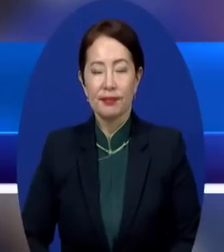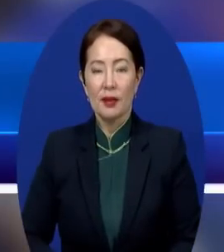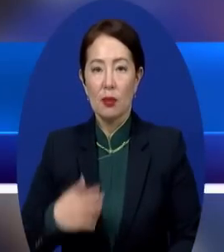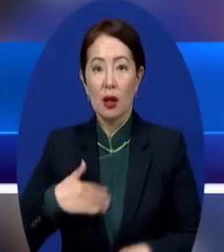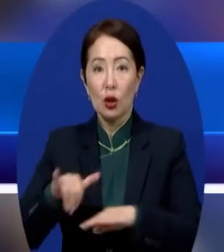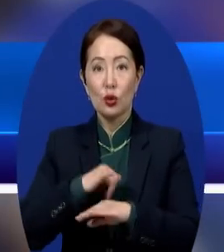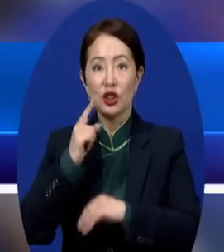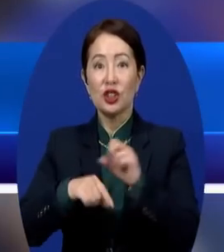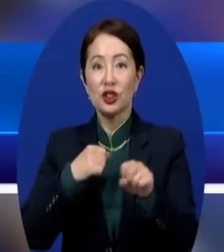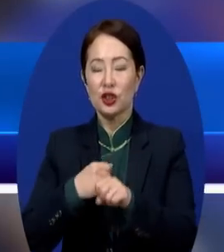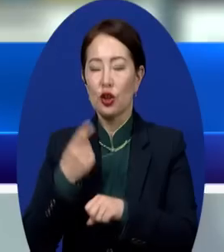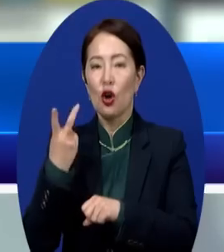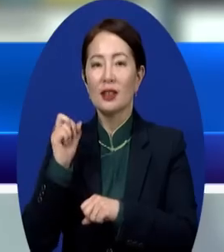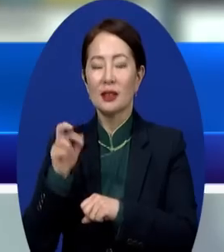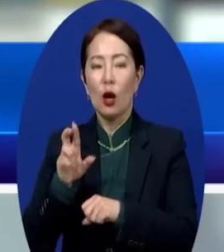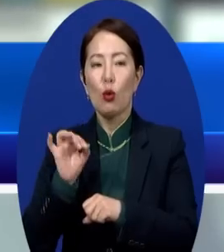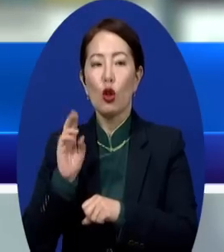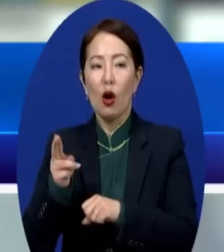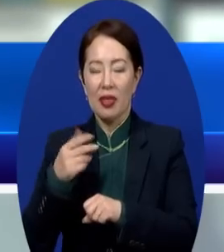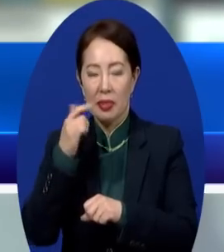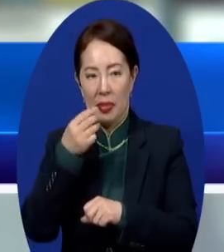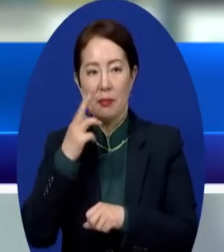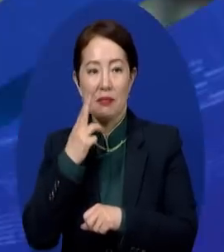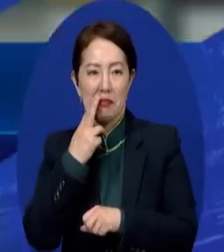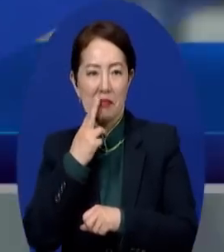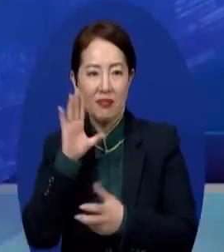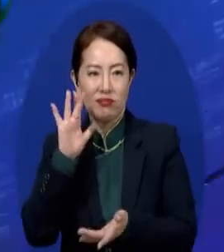Манай улс жилдээ 20 сая блок тамхи хэрэгэлдэг.